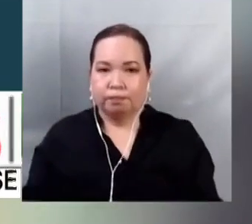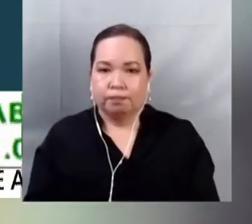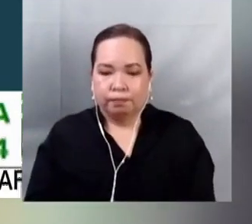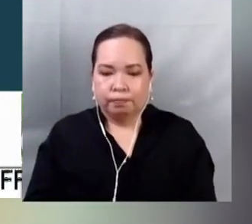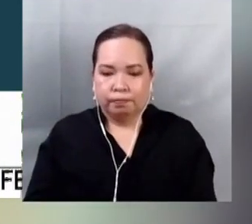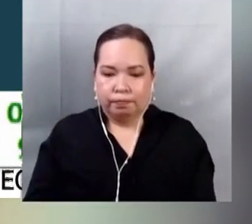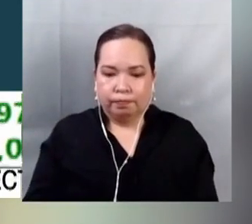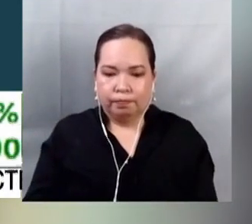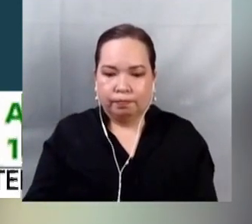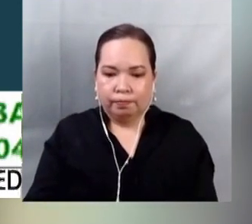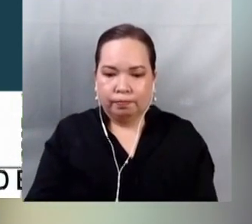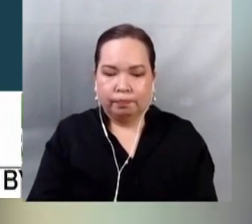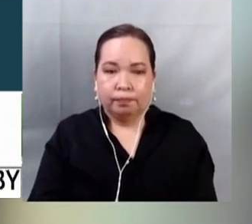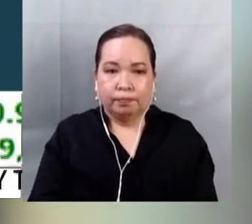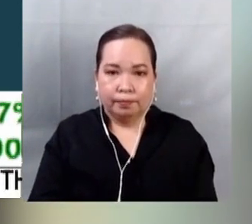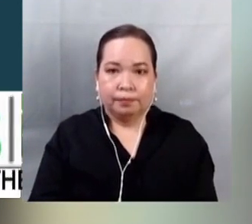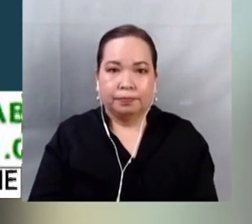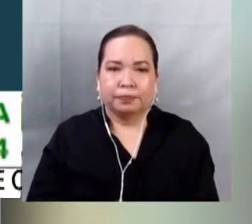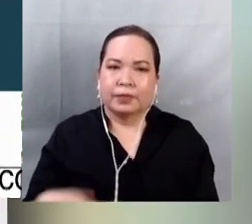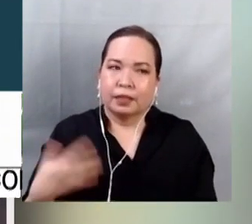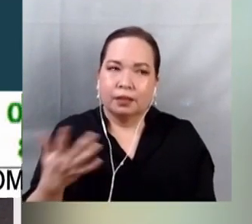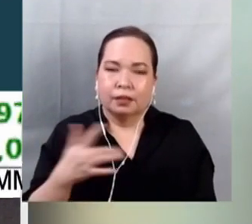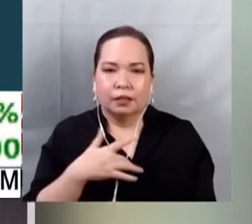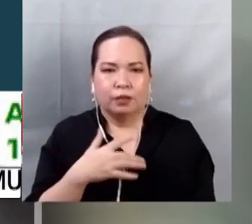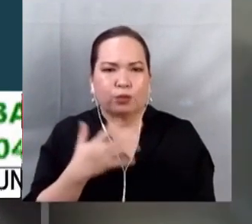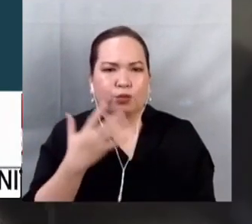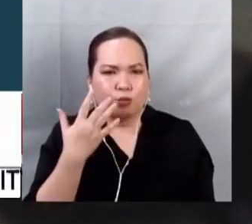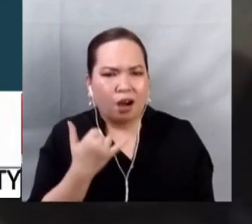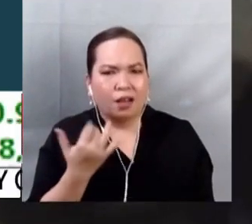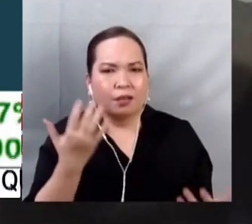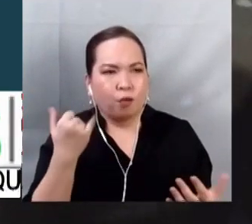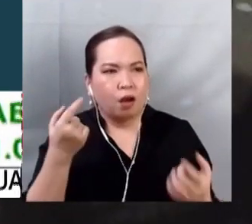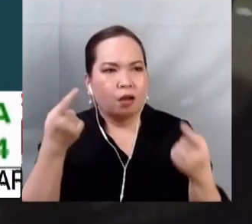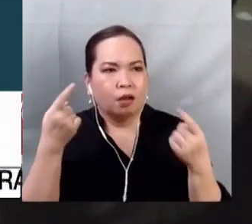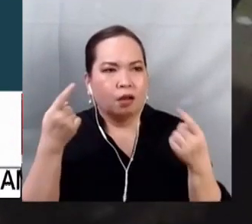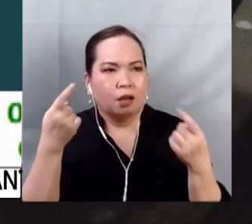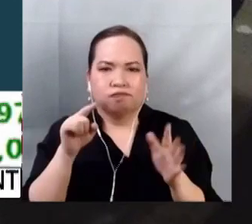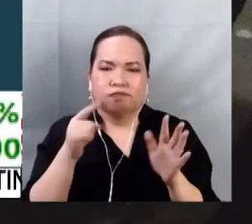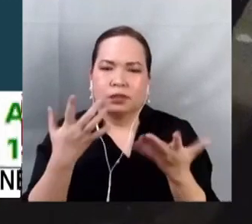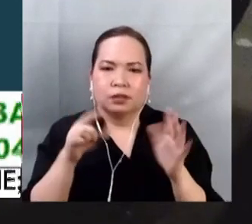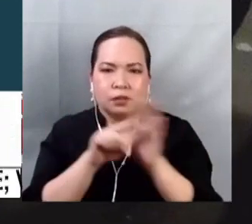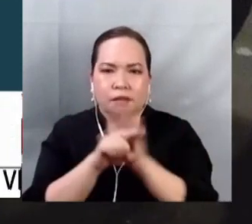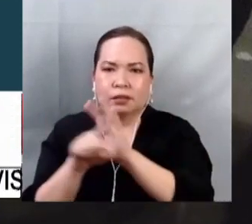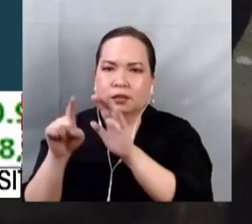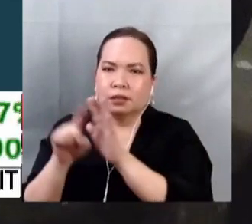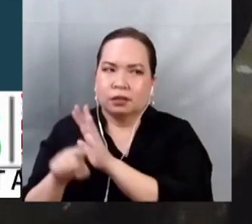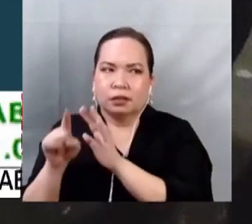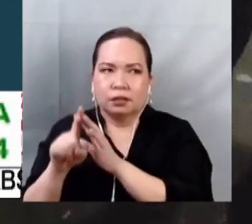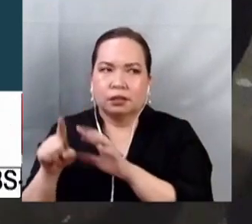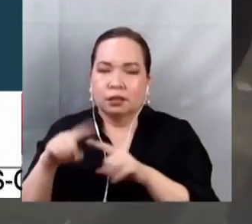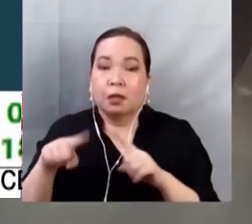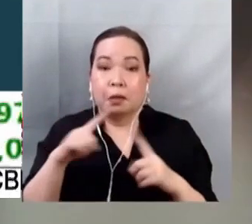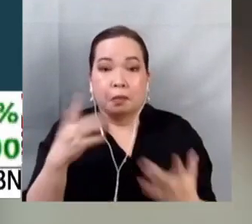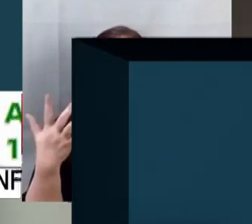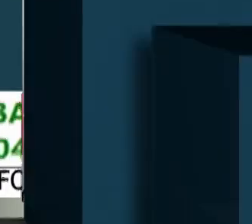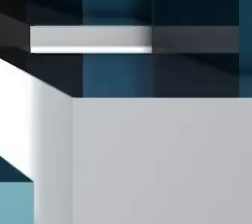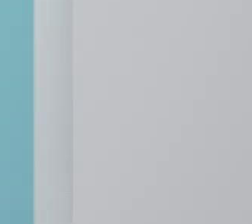It's the latest senseless killing involving policemen, and Eleazar vows to cleanse the police force.